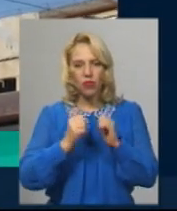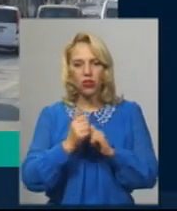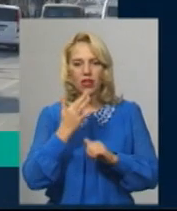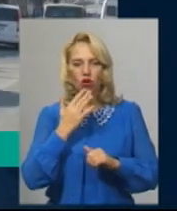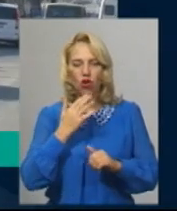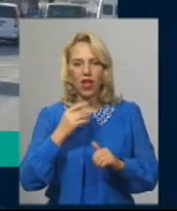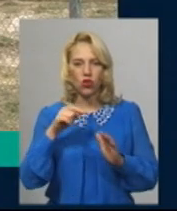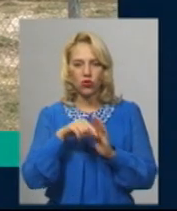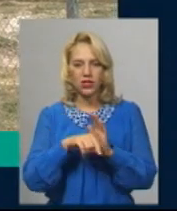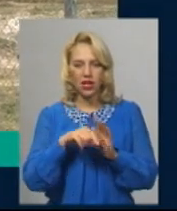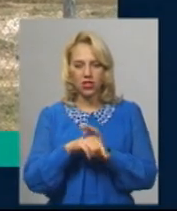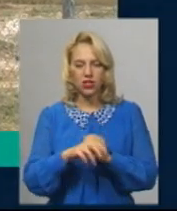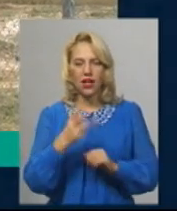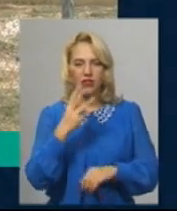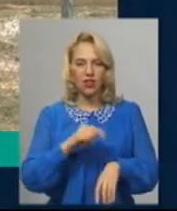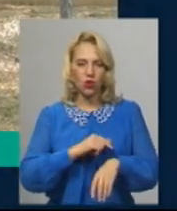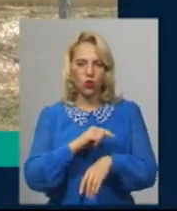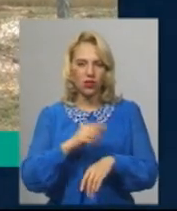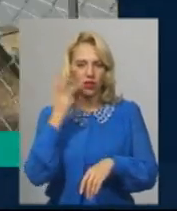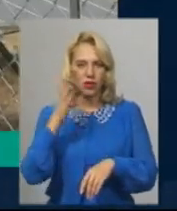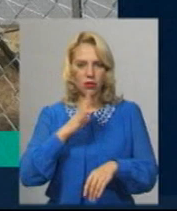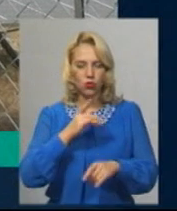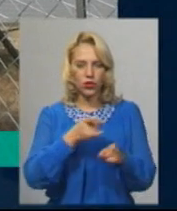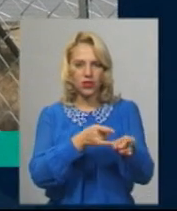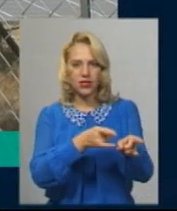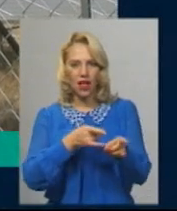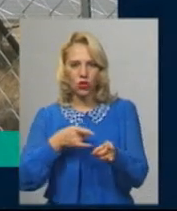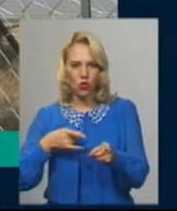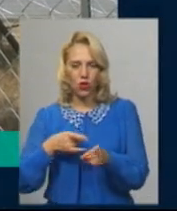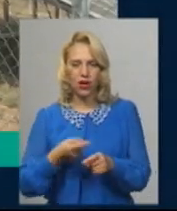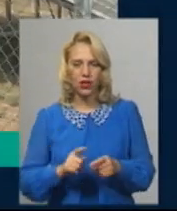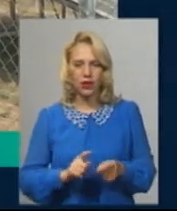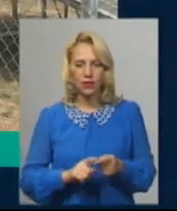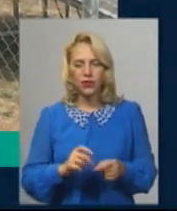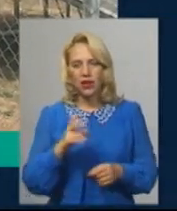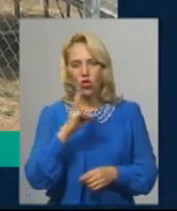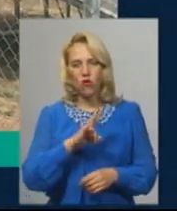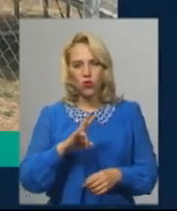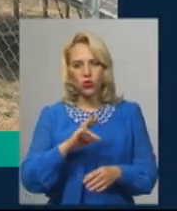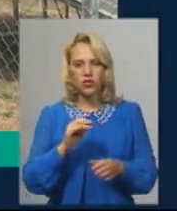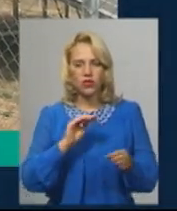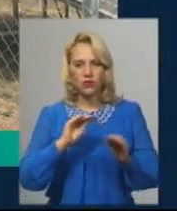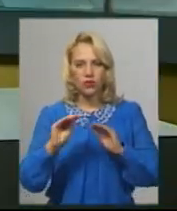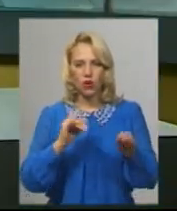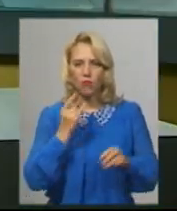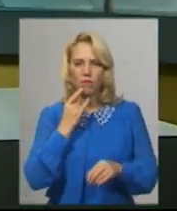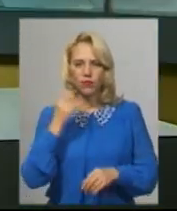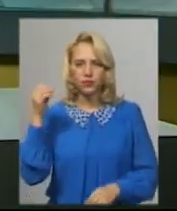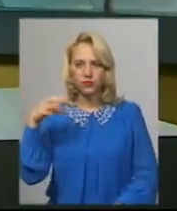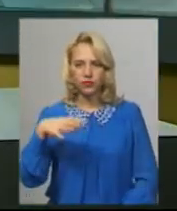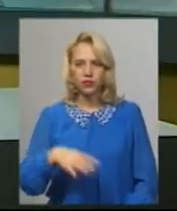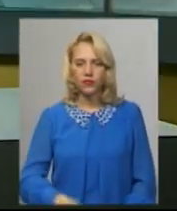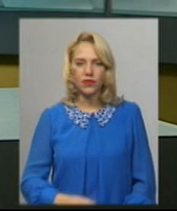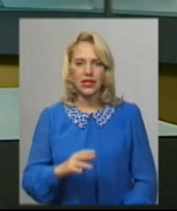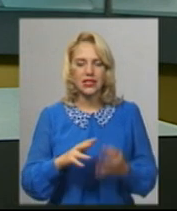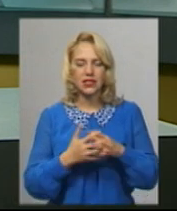Хмельницький стояв у заторах. На 10 гектарах в Старій Ушиці встановили сонячні панелі, такі ж обладнають ще на 5 гектарах. У